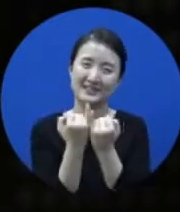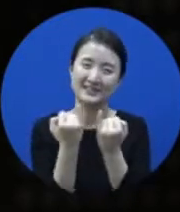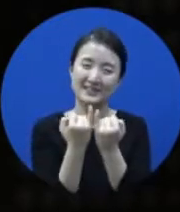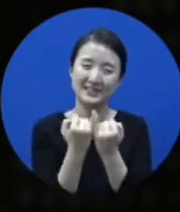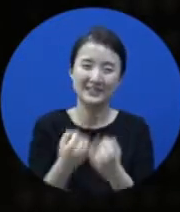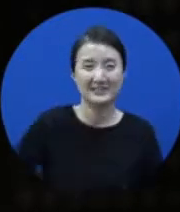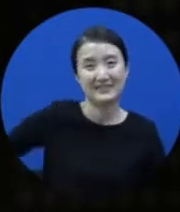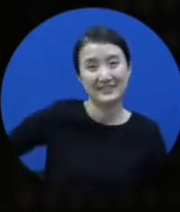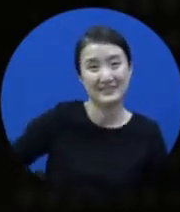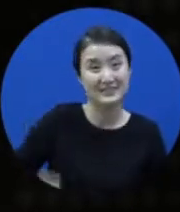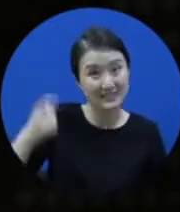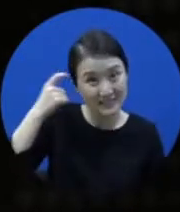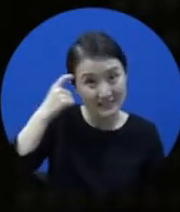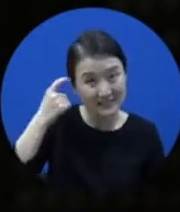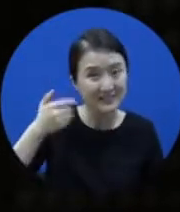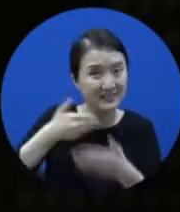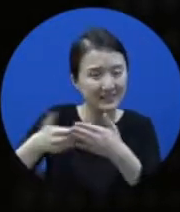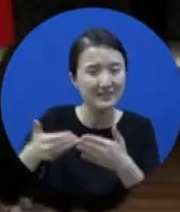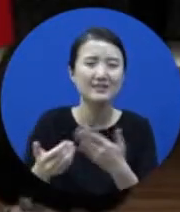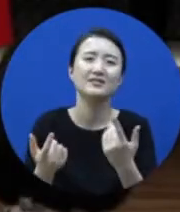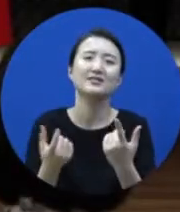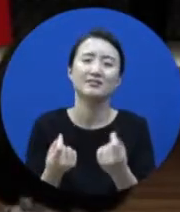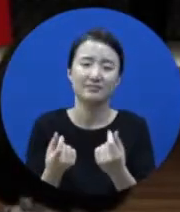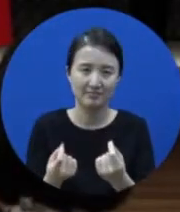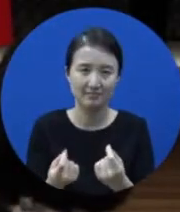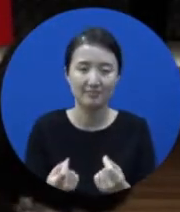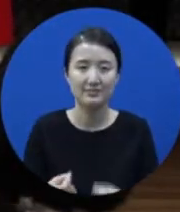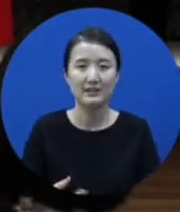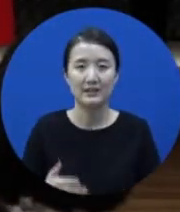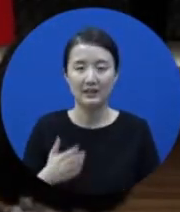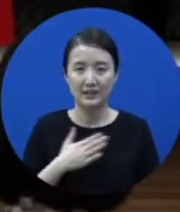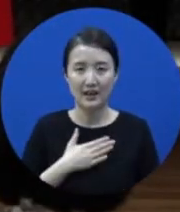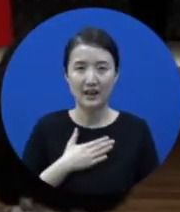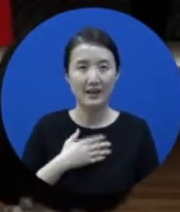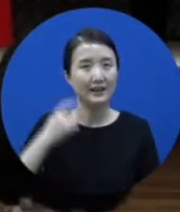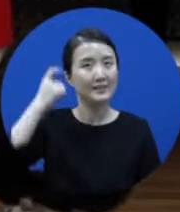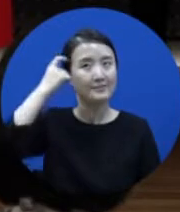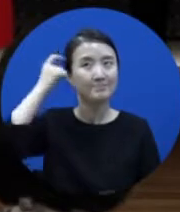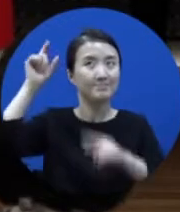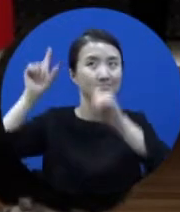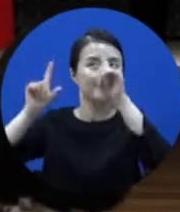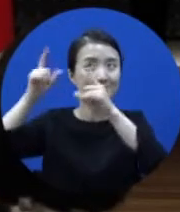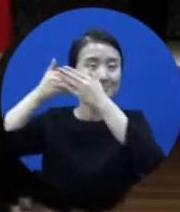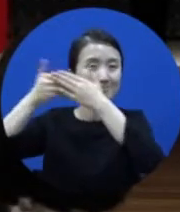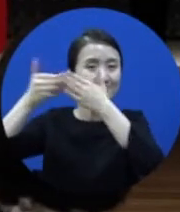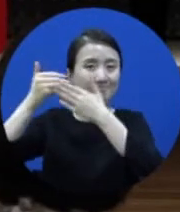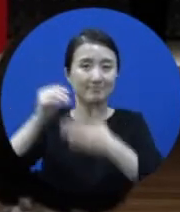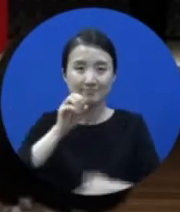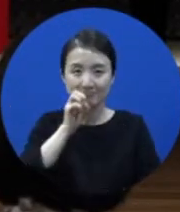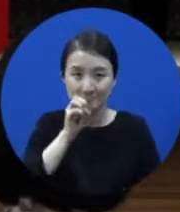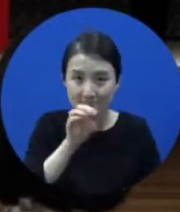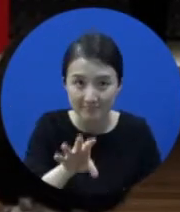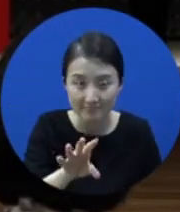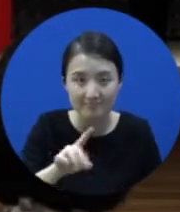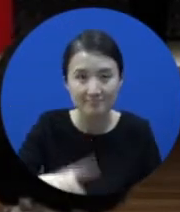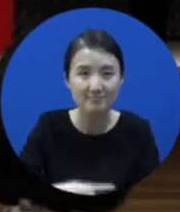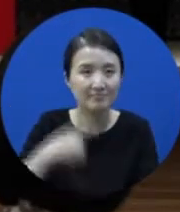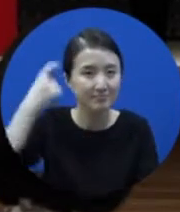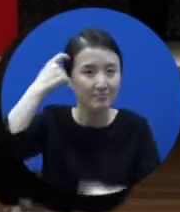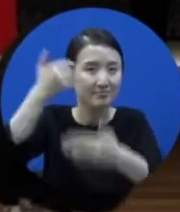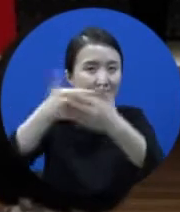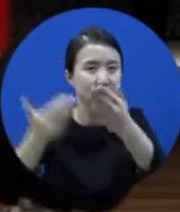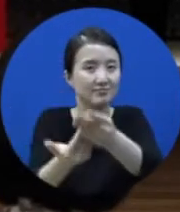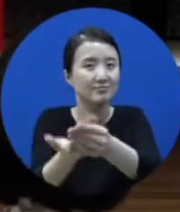거예요. 뭐냐면 내가 머릿속에서 상상을 하고 이미지를 떠올리면서 이야기를 하면요. 듣는 사람도